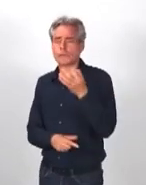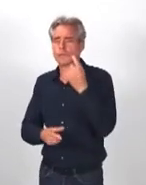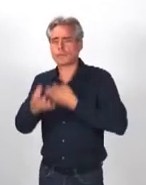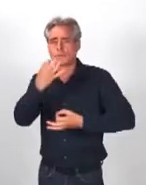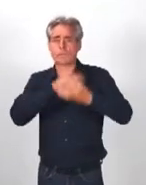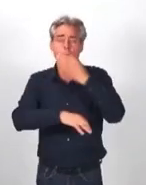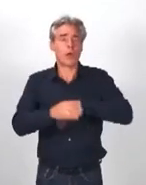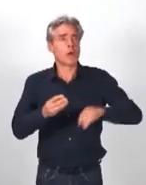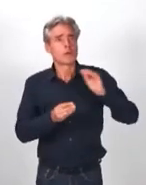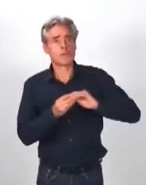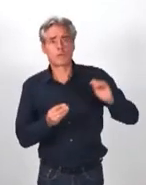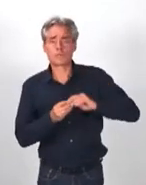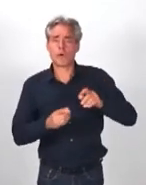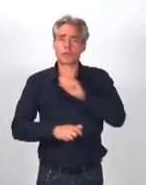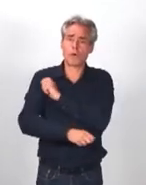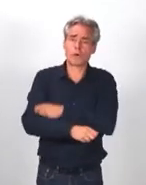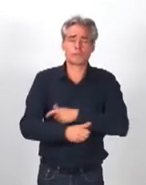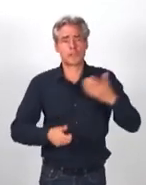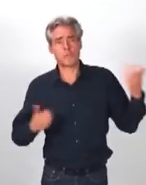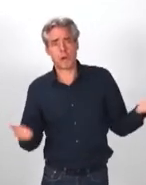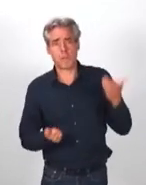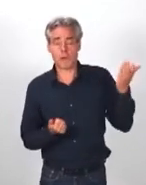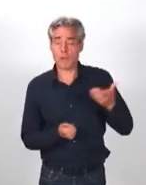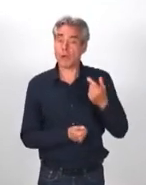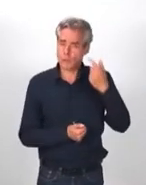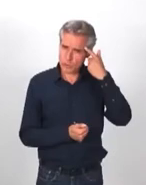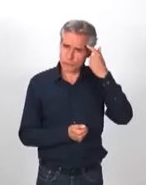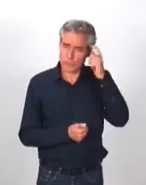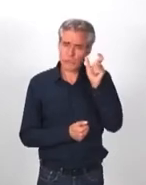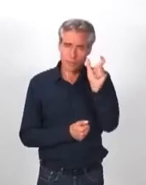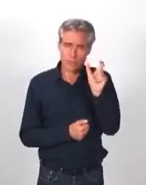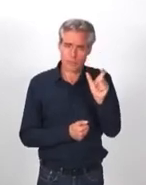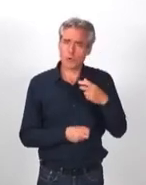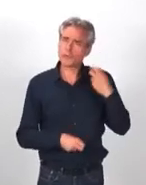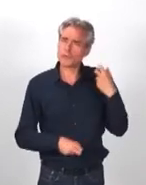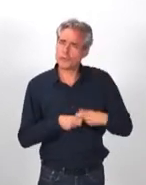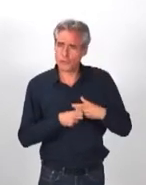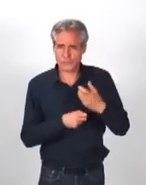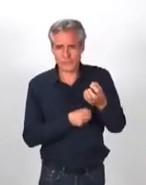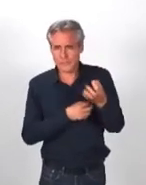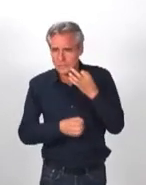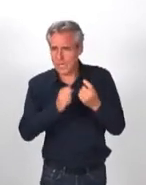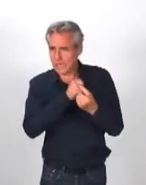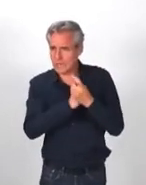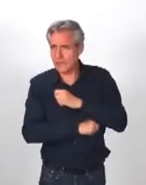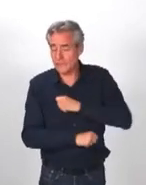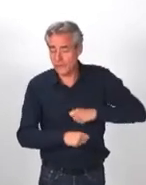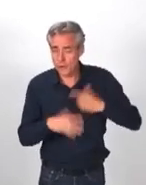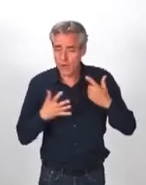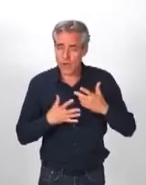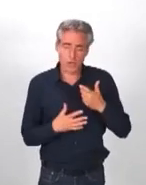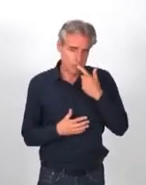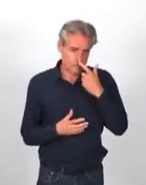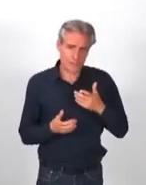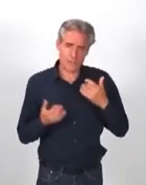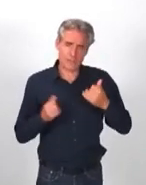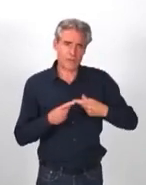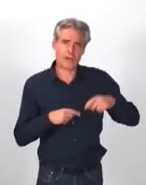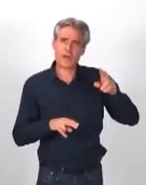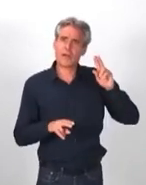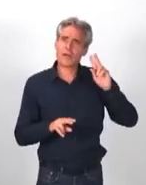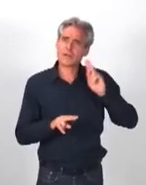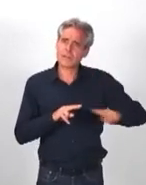beaucoup d'équipements sportifs et j'ai en mémoire des mots qui étaient extrêmement durs sur le fait que nous n'avions pas rénové les